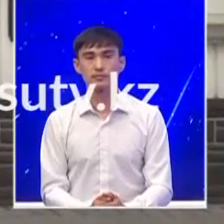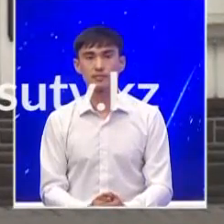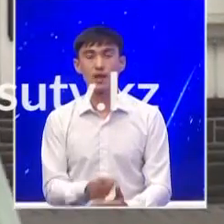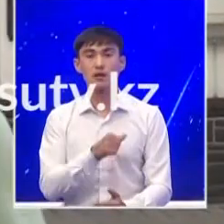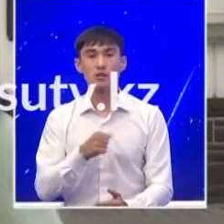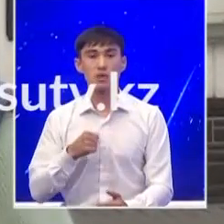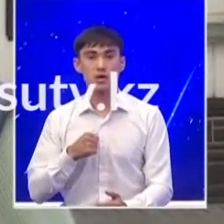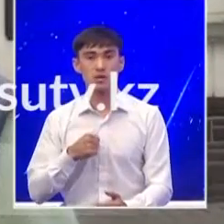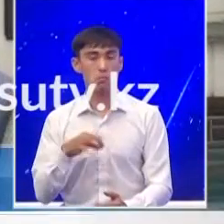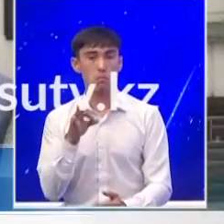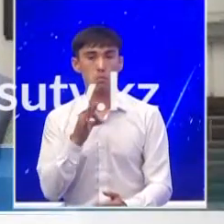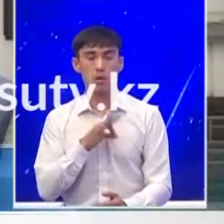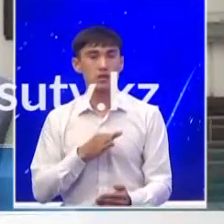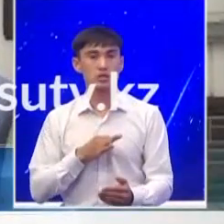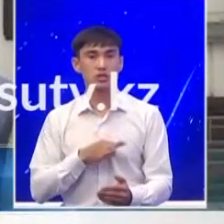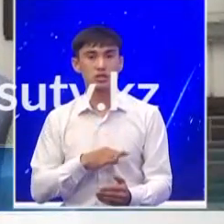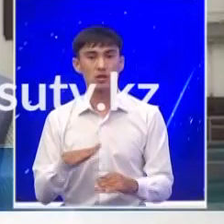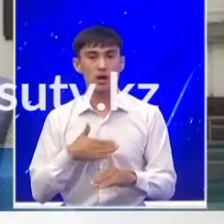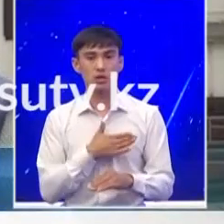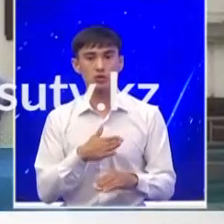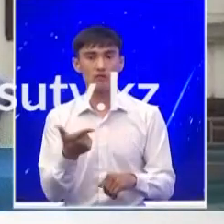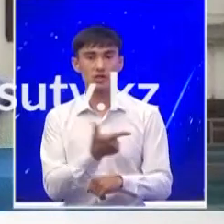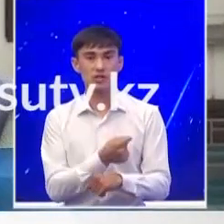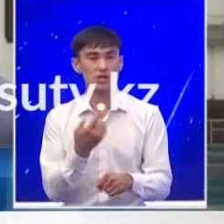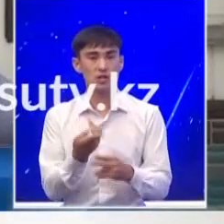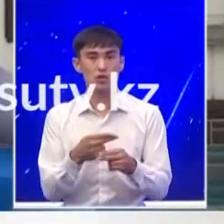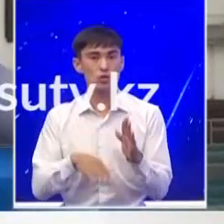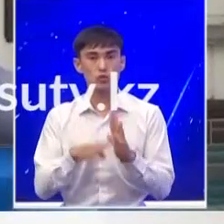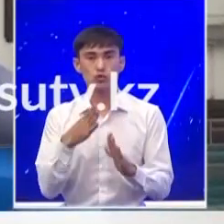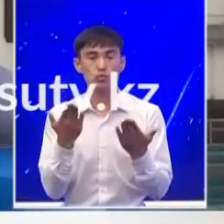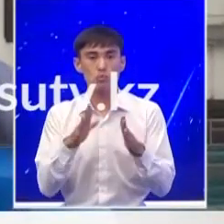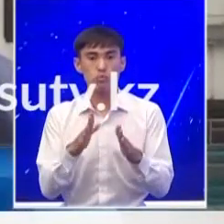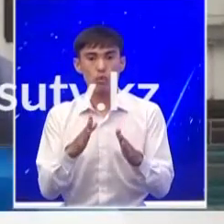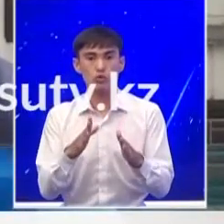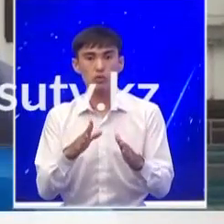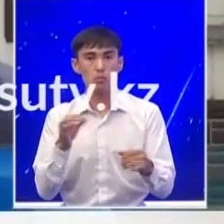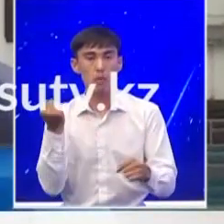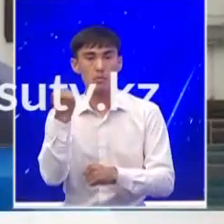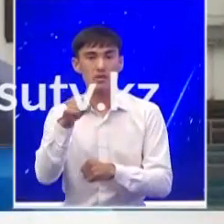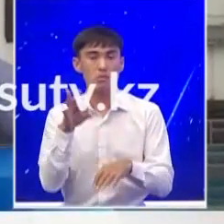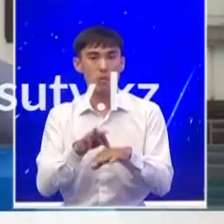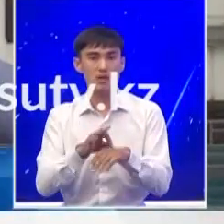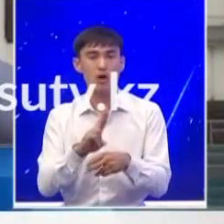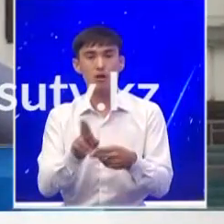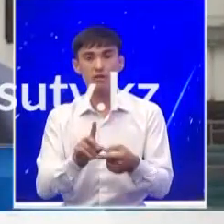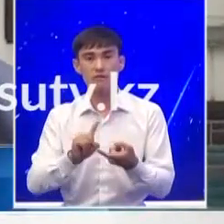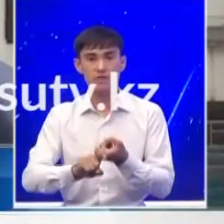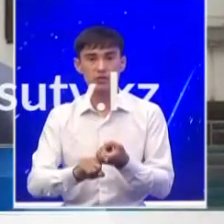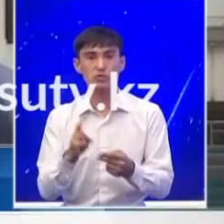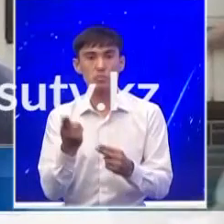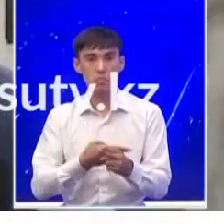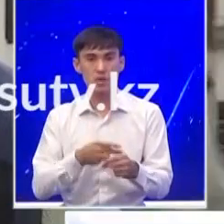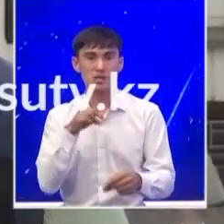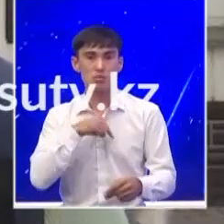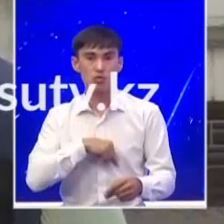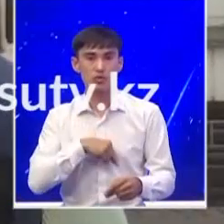Сама я отношусь положительно к вакцинации, ведь это лучший способ победить такую коварную болезнь, как коронавирус. Без коллективного иммунитета люди